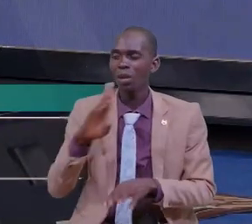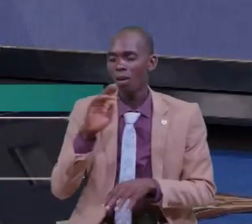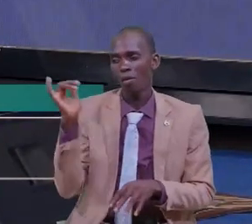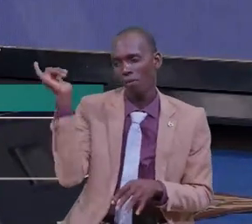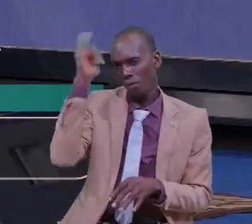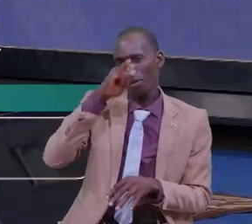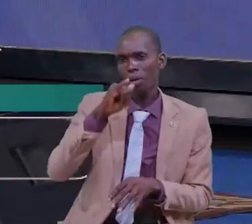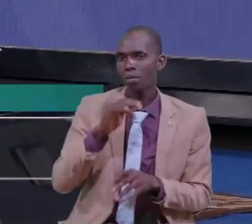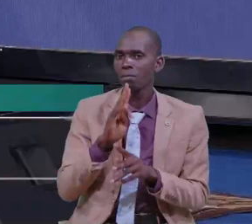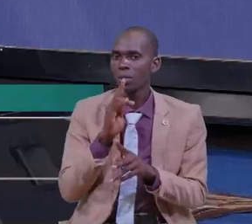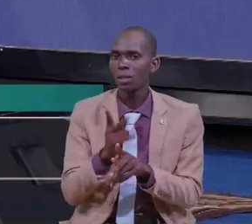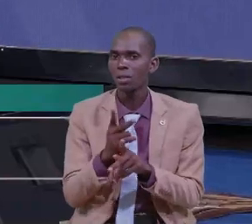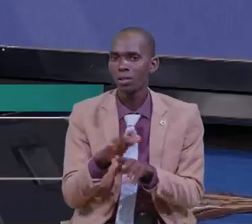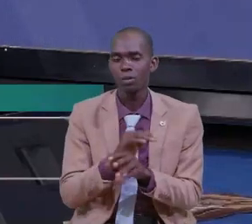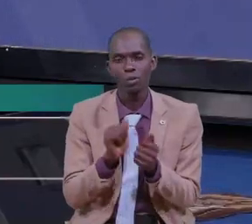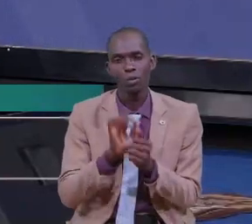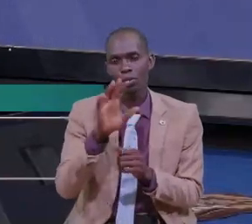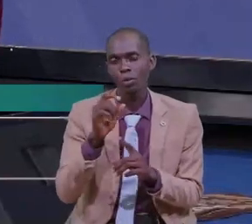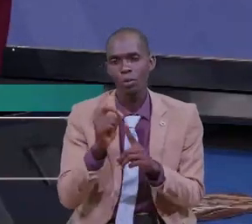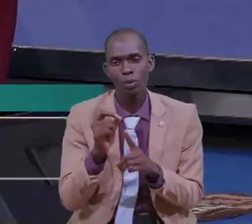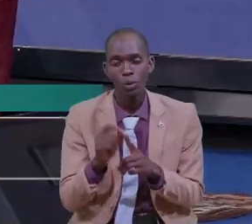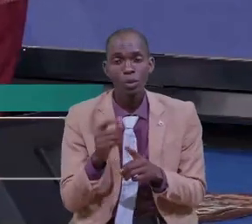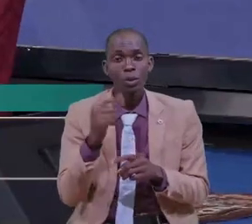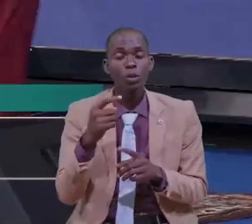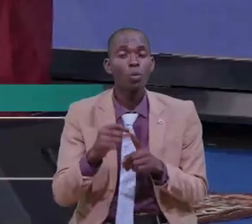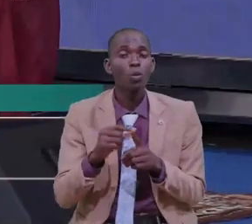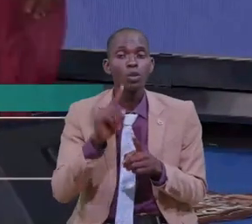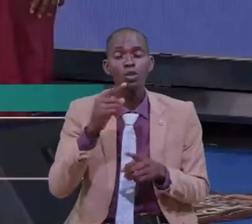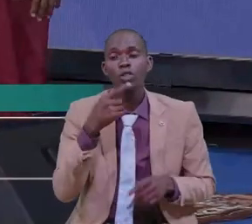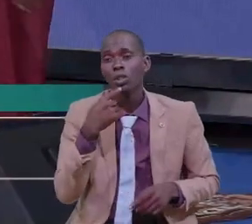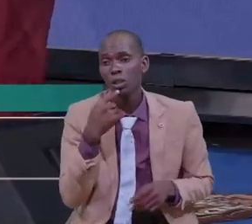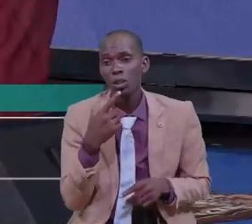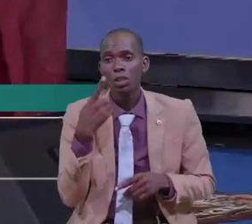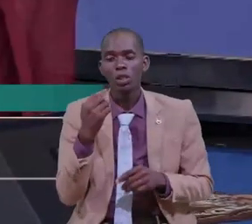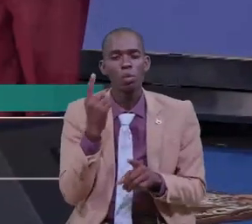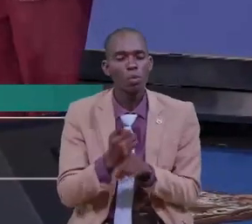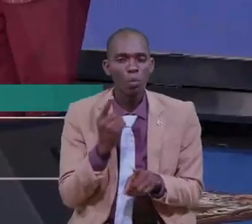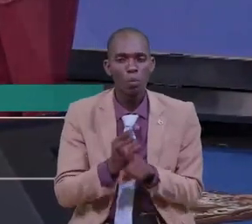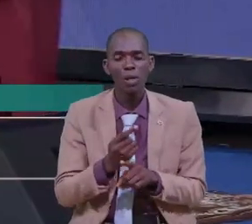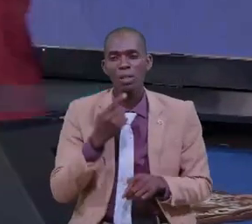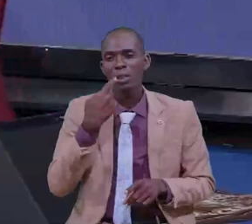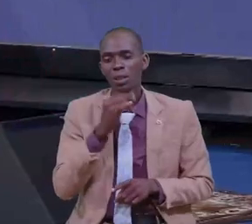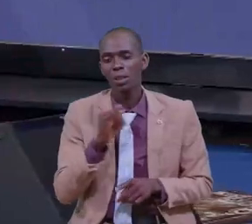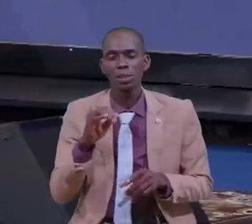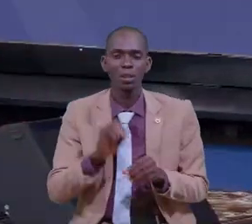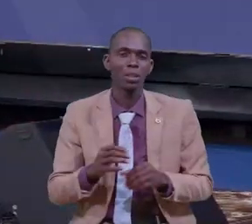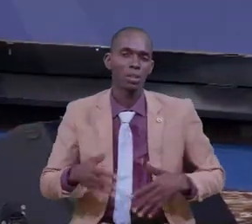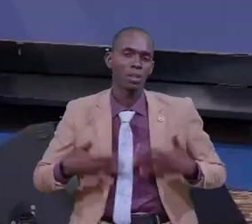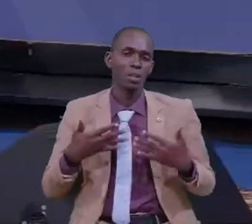insensé. Fais attention à ce que tu dis. Les paroles qui sortent de ta bouche, les propos justes dans la